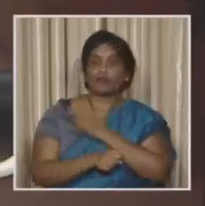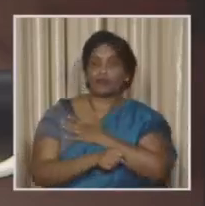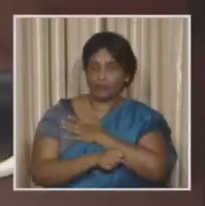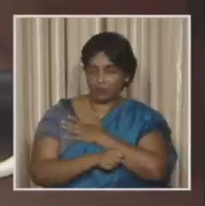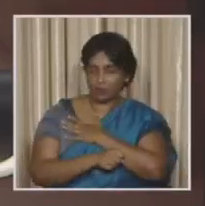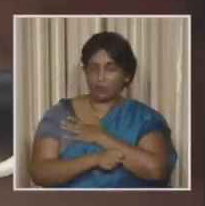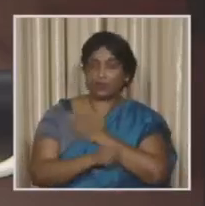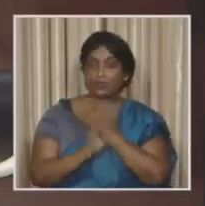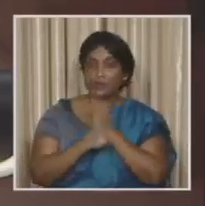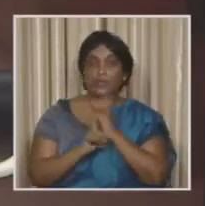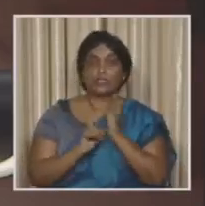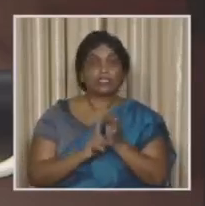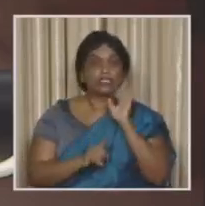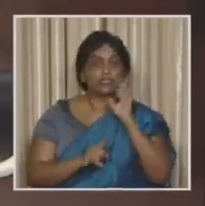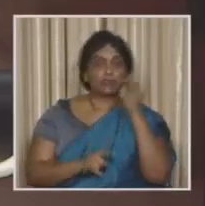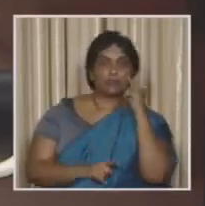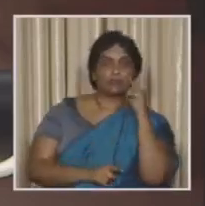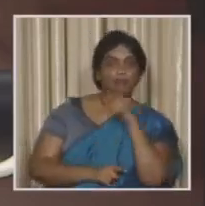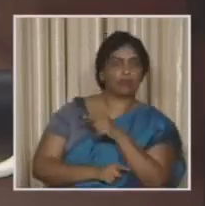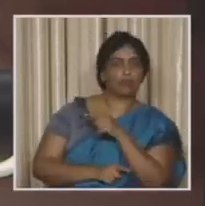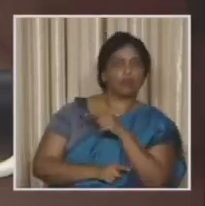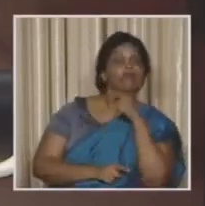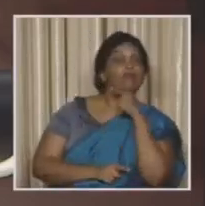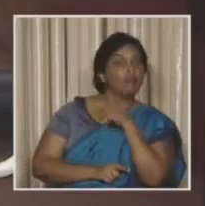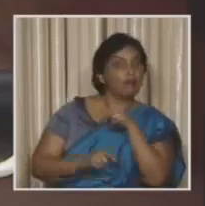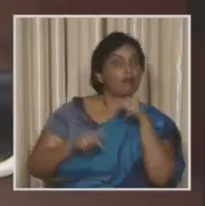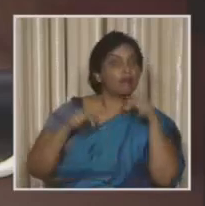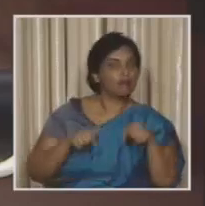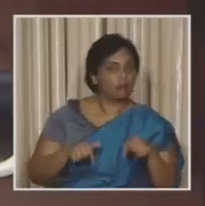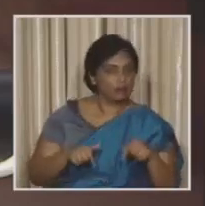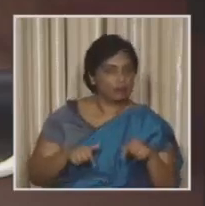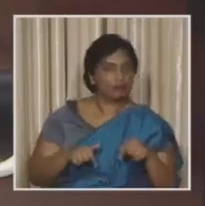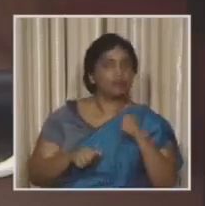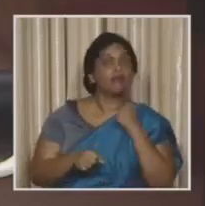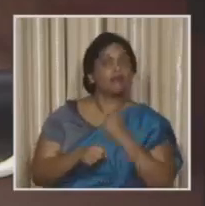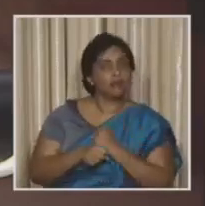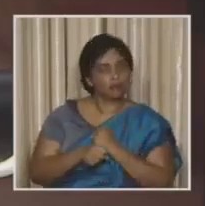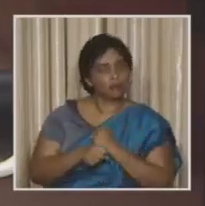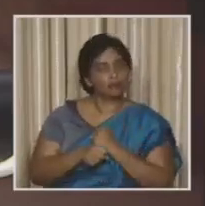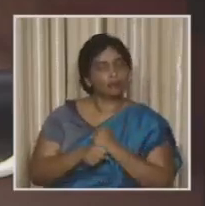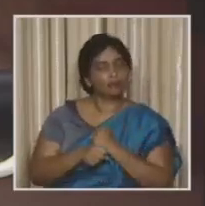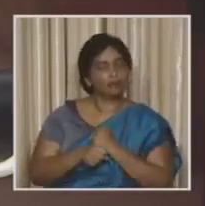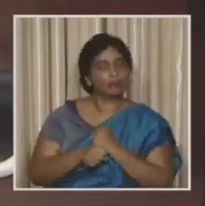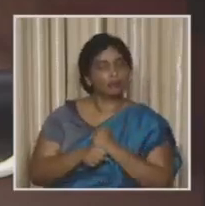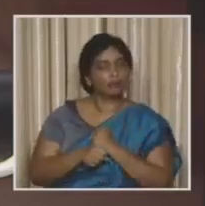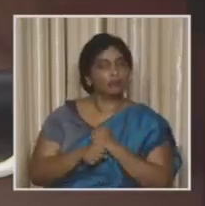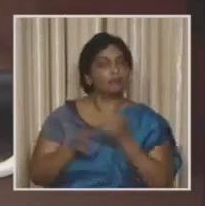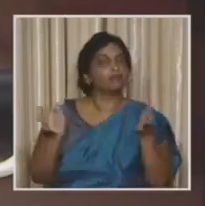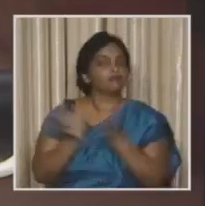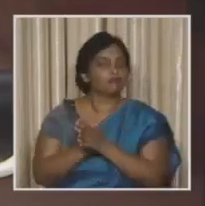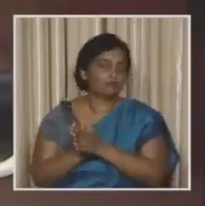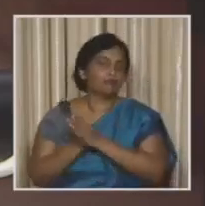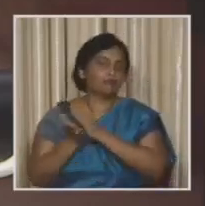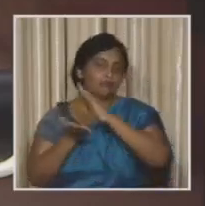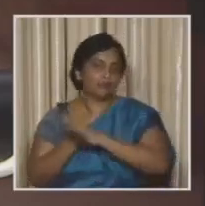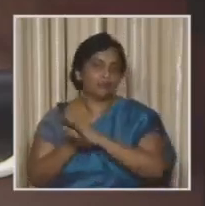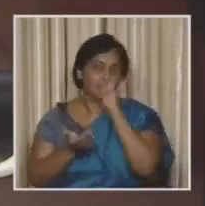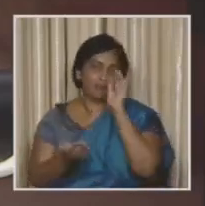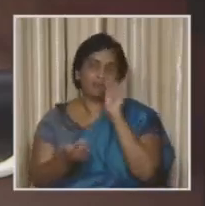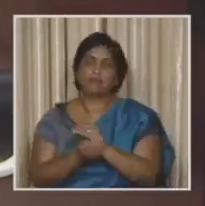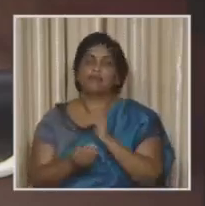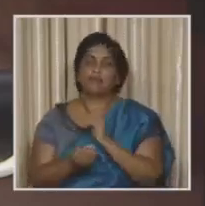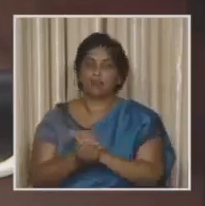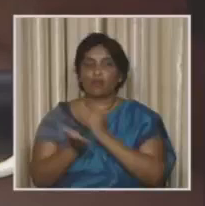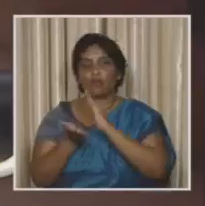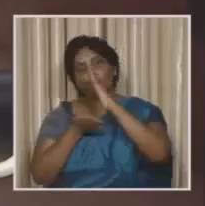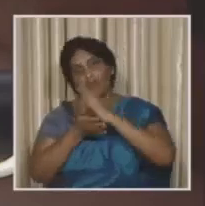te hitap janadi putra engil dikuin. Bahut tad. Andwi, rekawarnya sahita, araksa sahita,